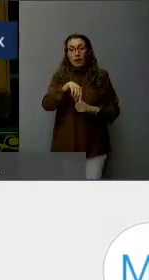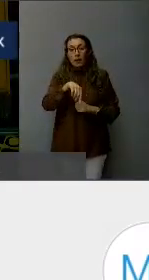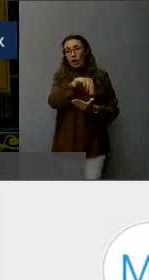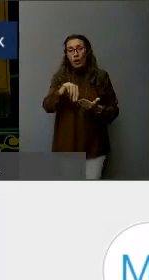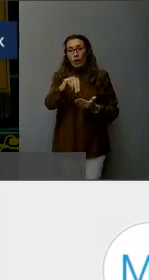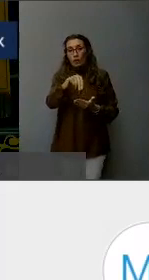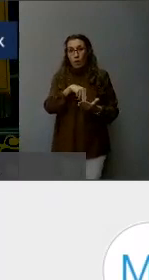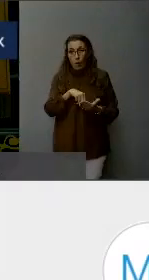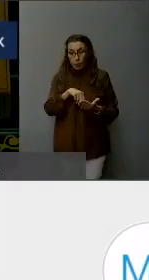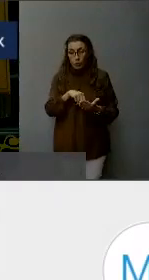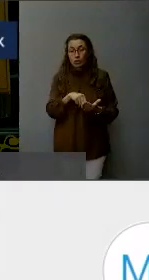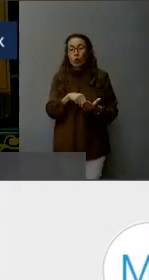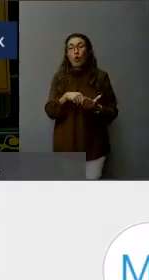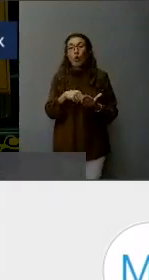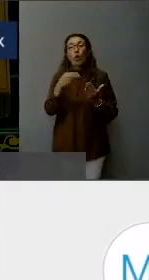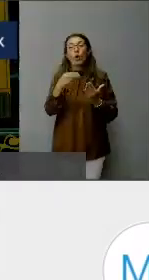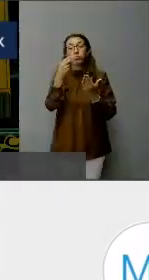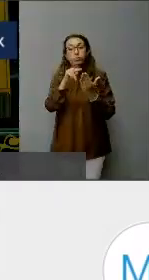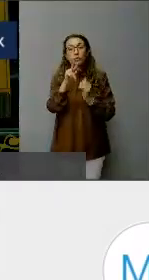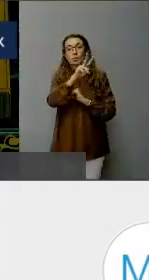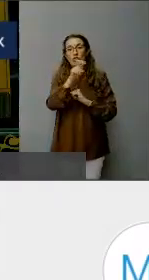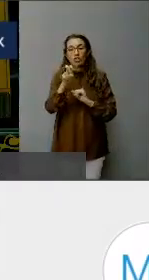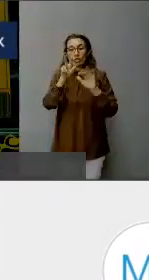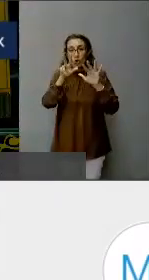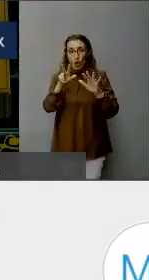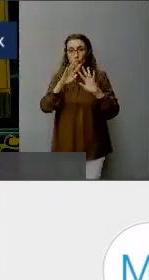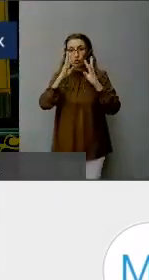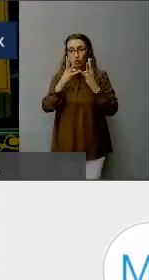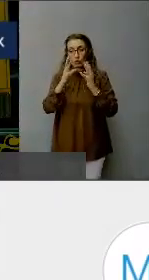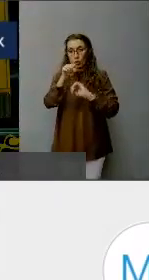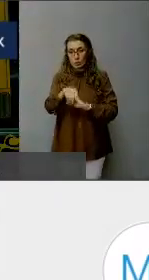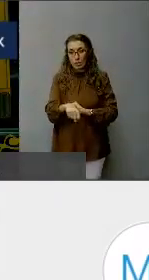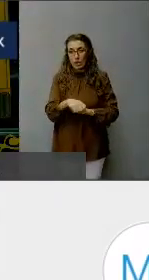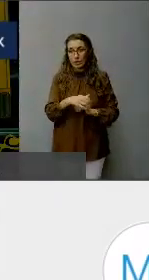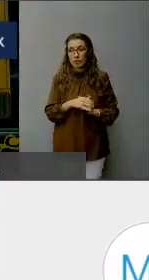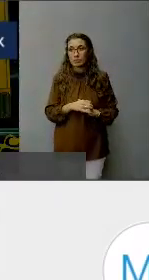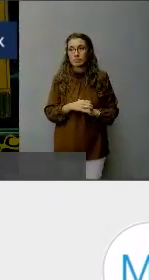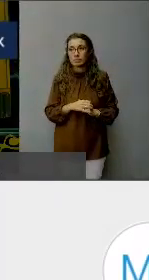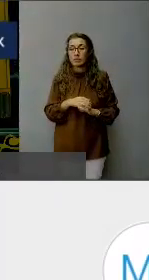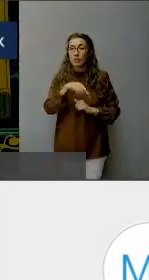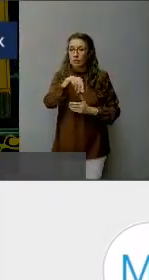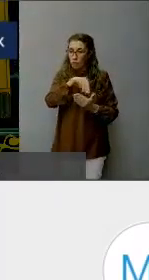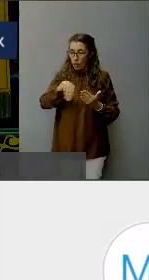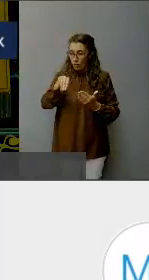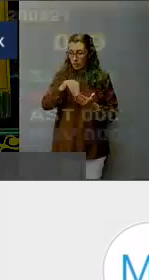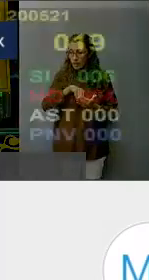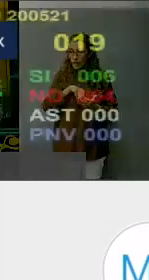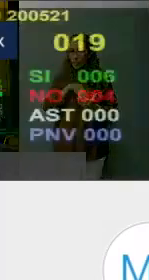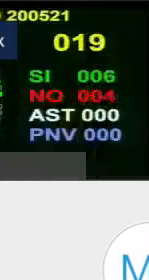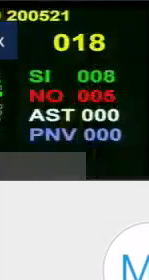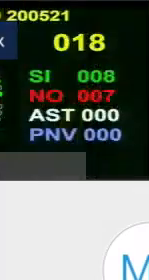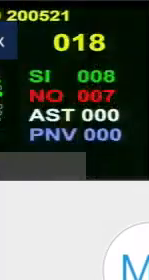votazione il numero 208 il parere della giunta è contrario si vota